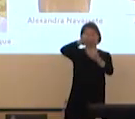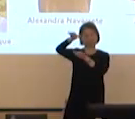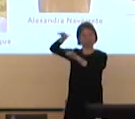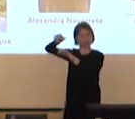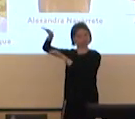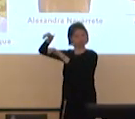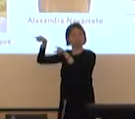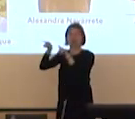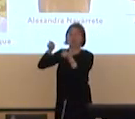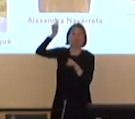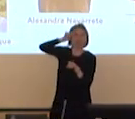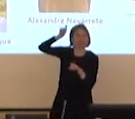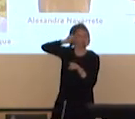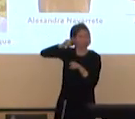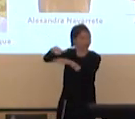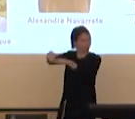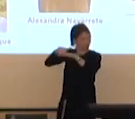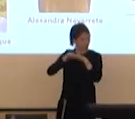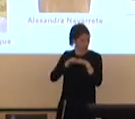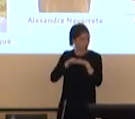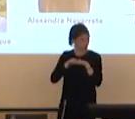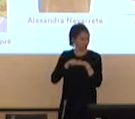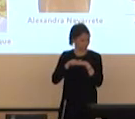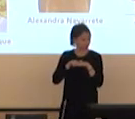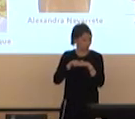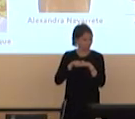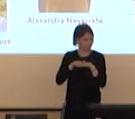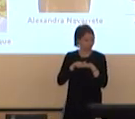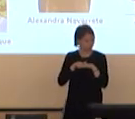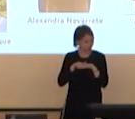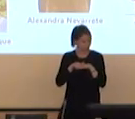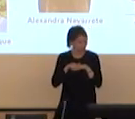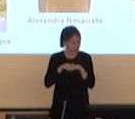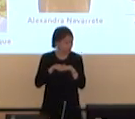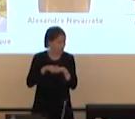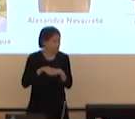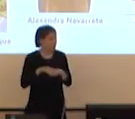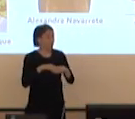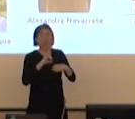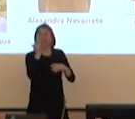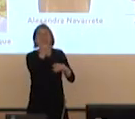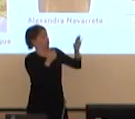persones amb expertisa de fora, persones que treballessin en altres llocs, com a convidats, com a professorat convidat.